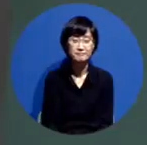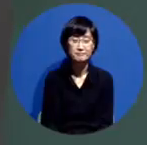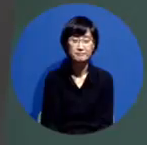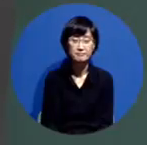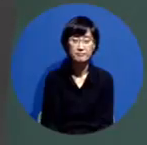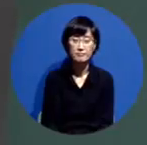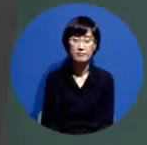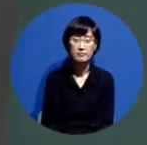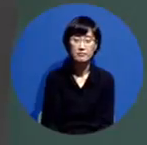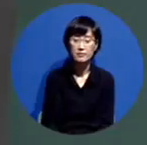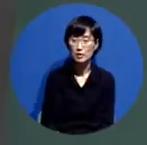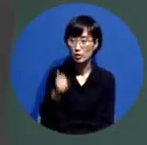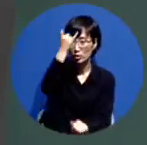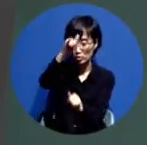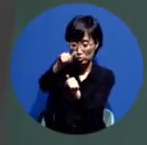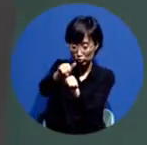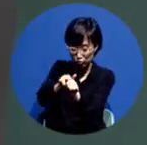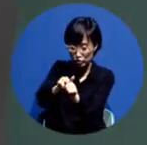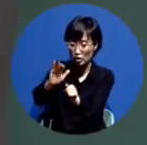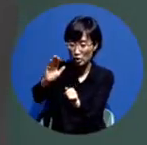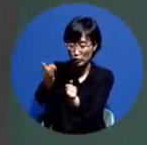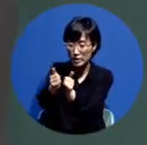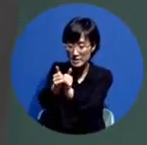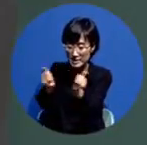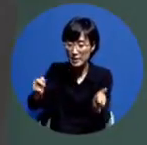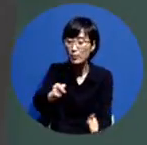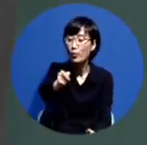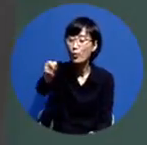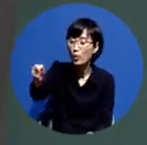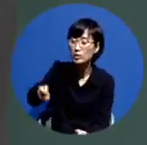충성된 사람에게 부탁하라. 要交托那忠心的人.